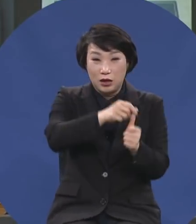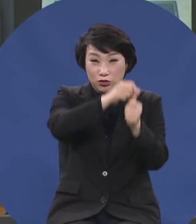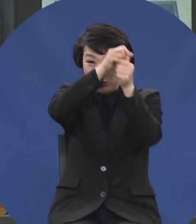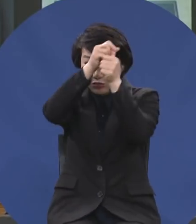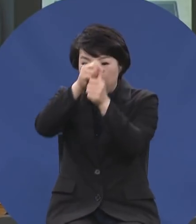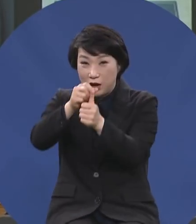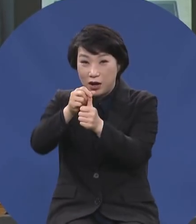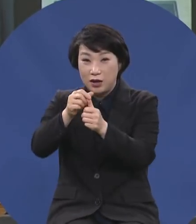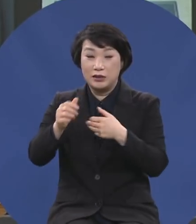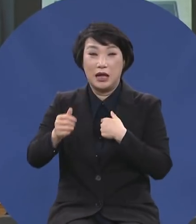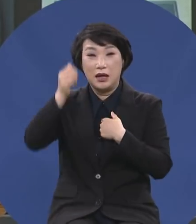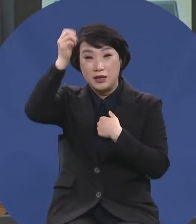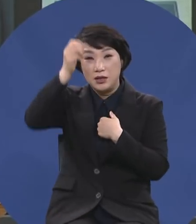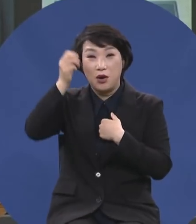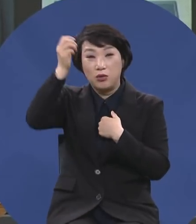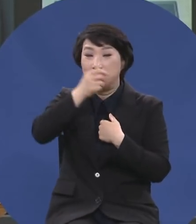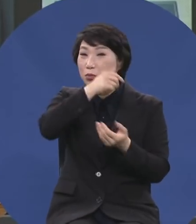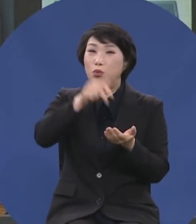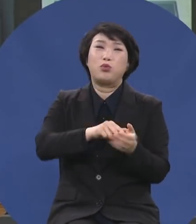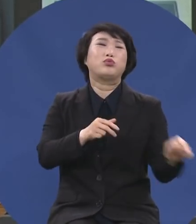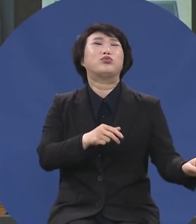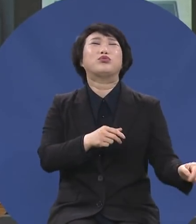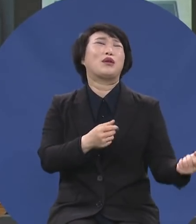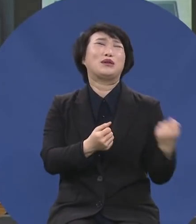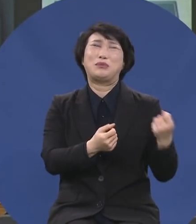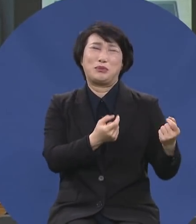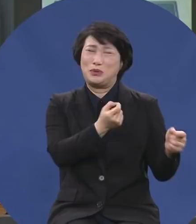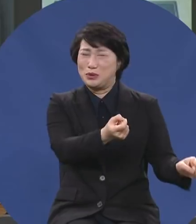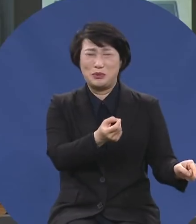구원하신 내 영혼을 보존할 능력은